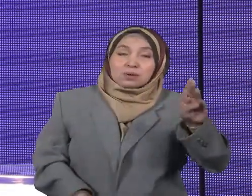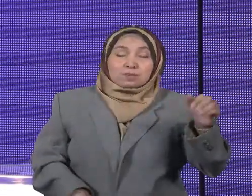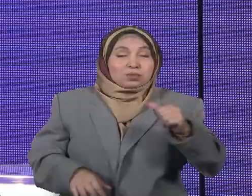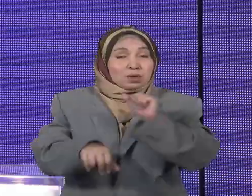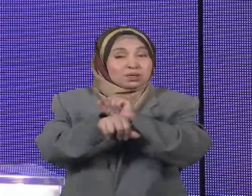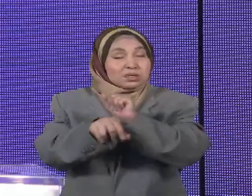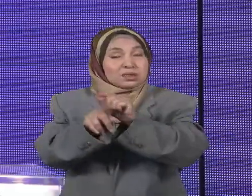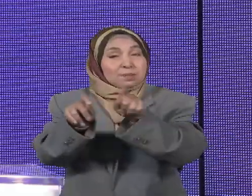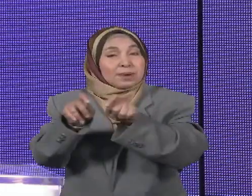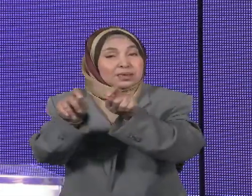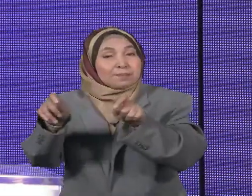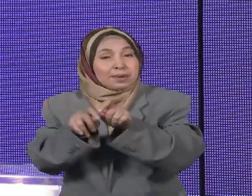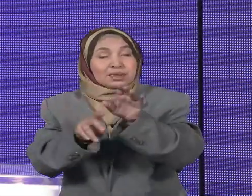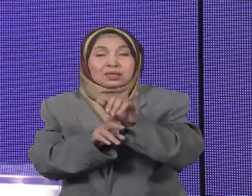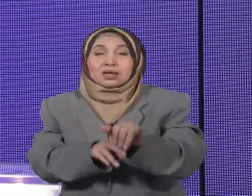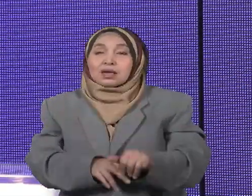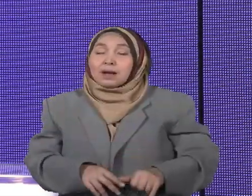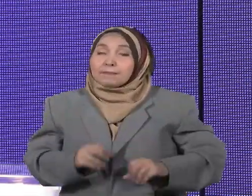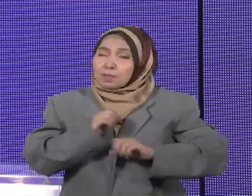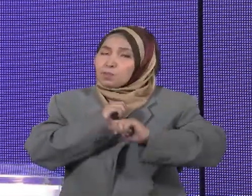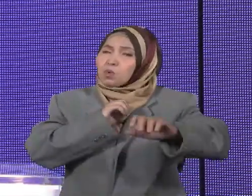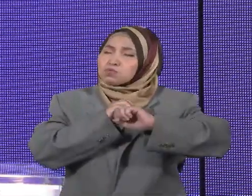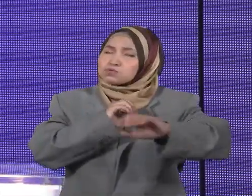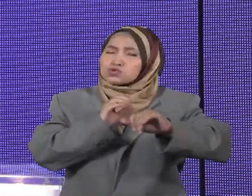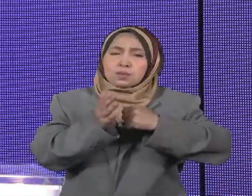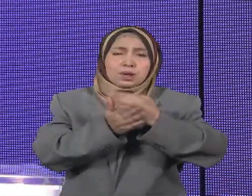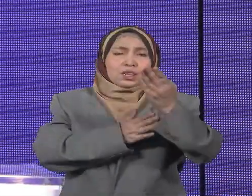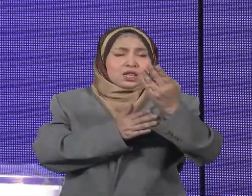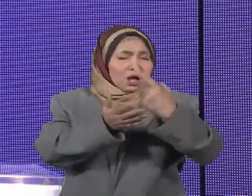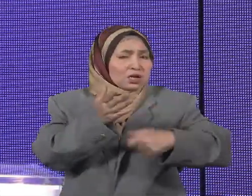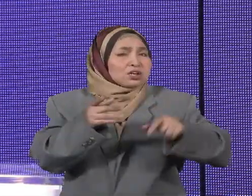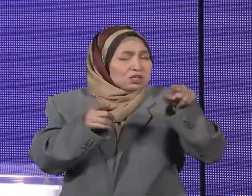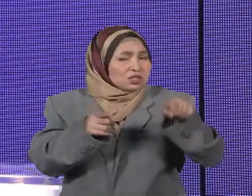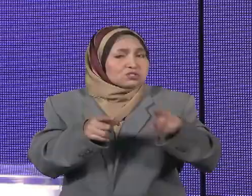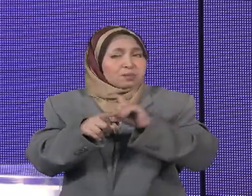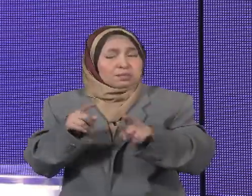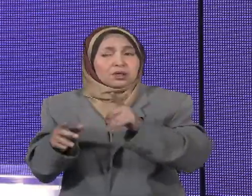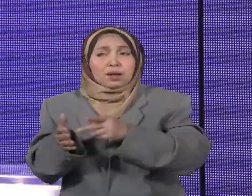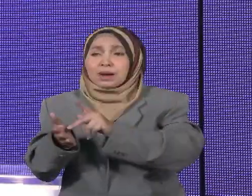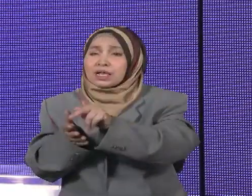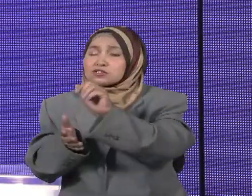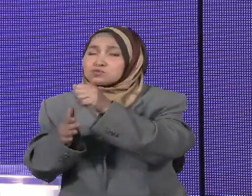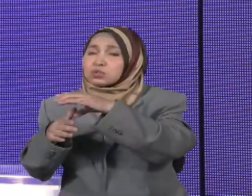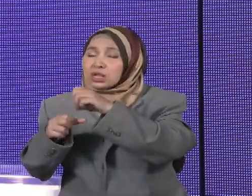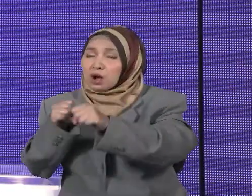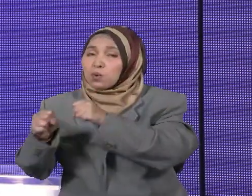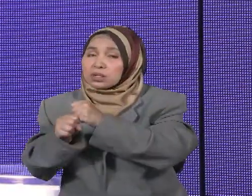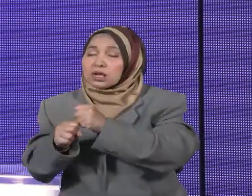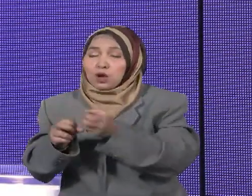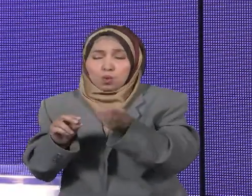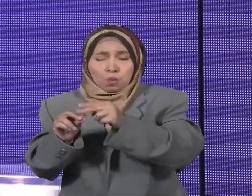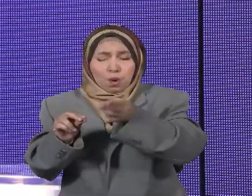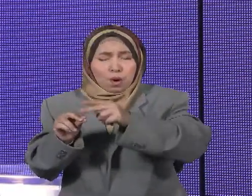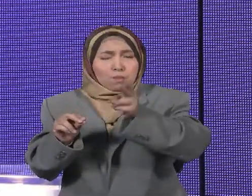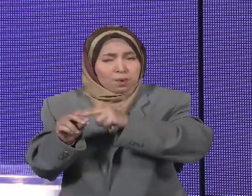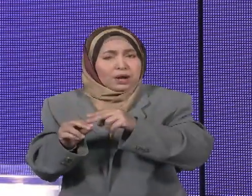di tempat-tempat yang mempromosikan kan, beli harga begini tapi kalau bayar 10 tahun dia akan jadi berganda-ganda